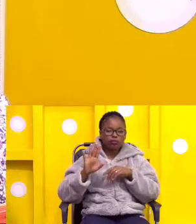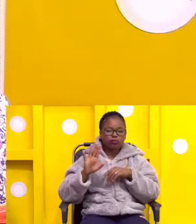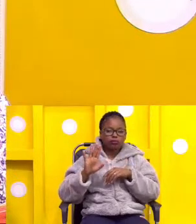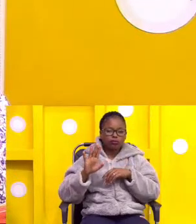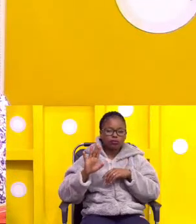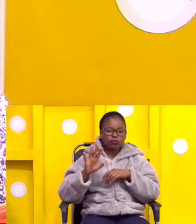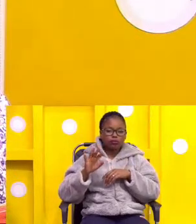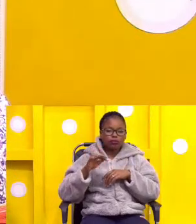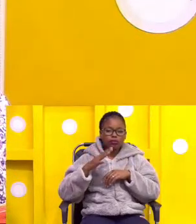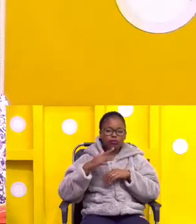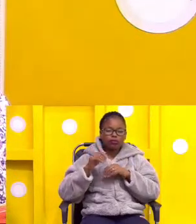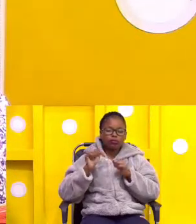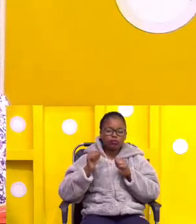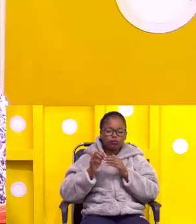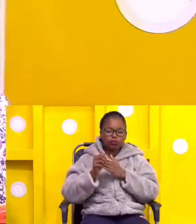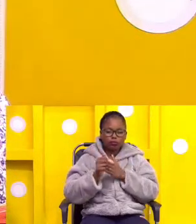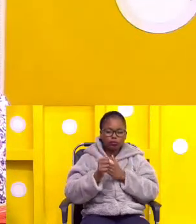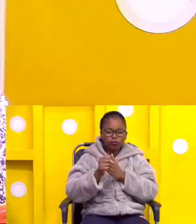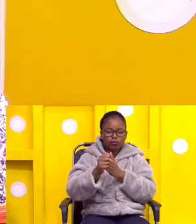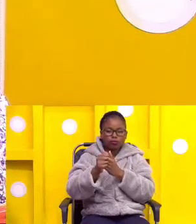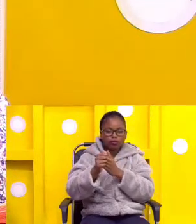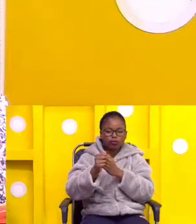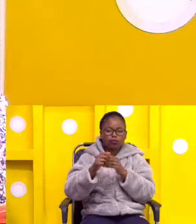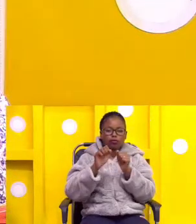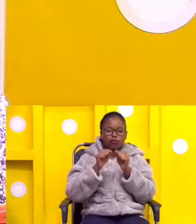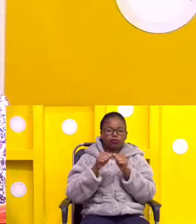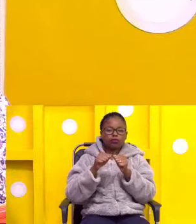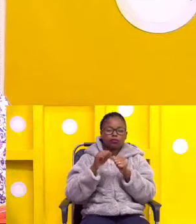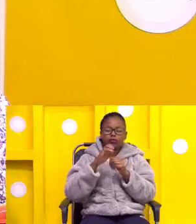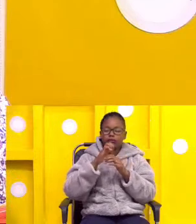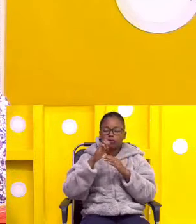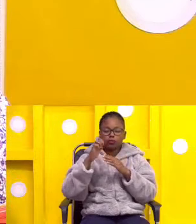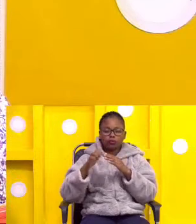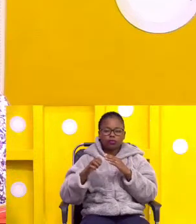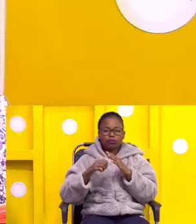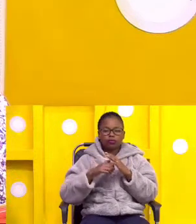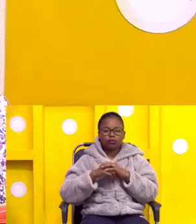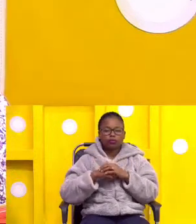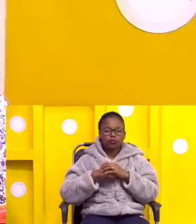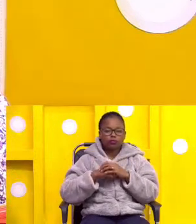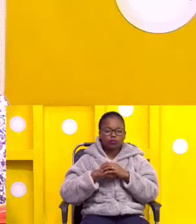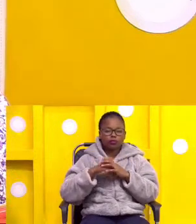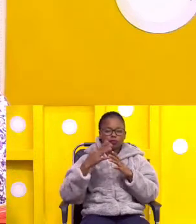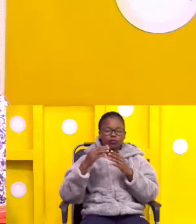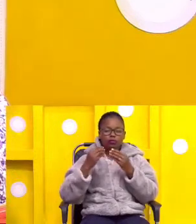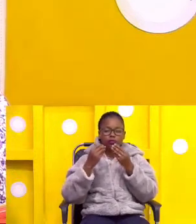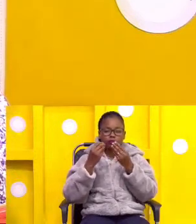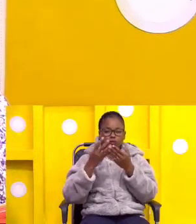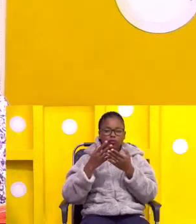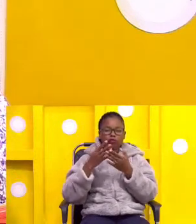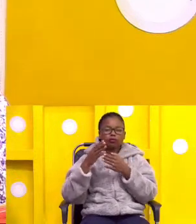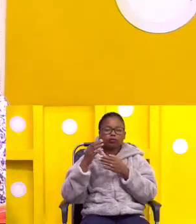gayui we gugu togori ya ginya mwisho wa mahinda. We, utuite Jehova hinya waku,